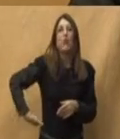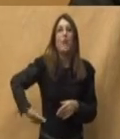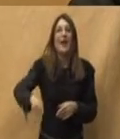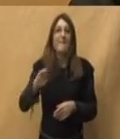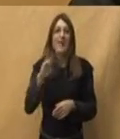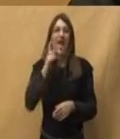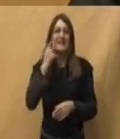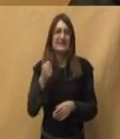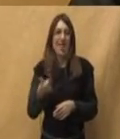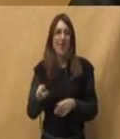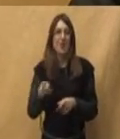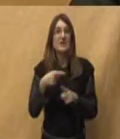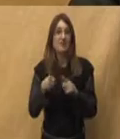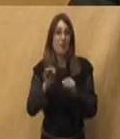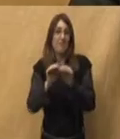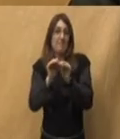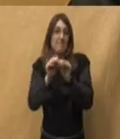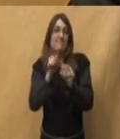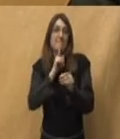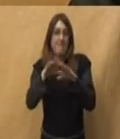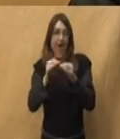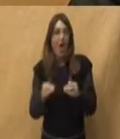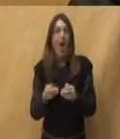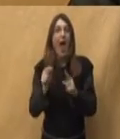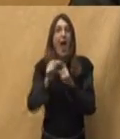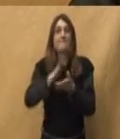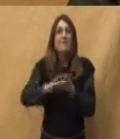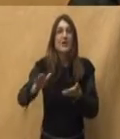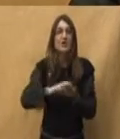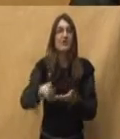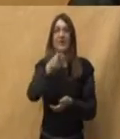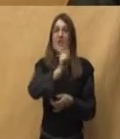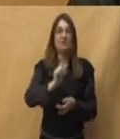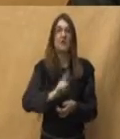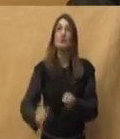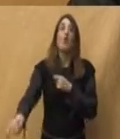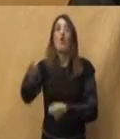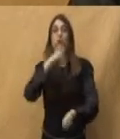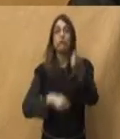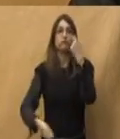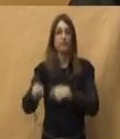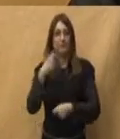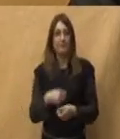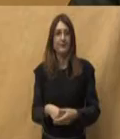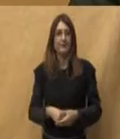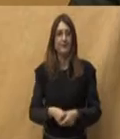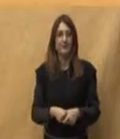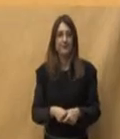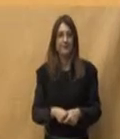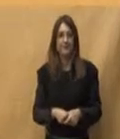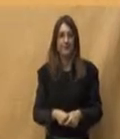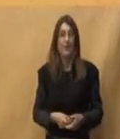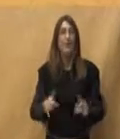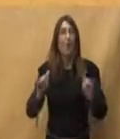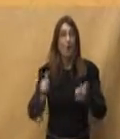pršuta, jer je u pitanju količina. Pršuta se niko neće najesti. Tako je sa mnogim stvarima i mnogim proizvodima. Znači, opet